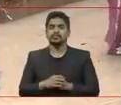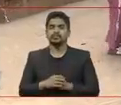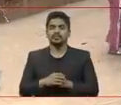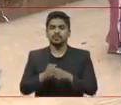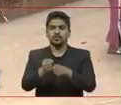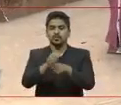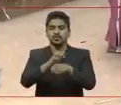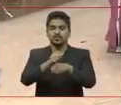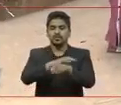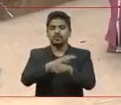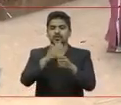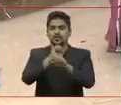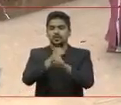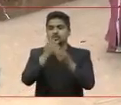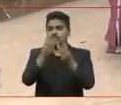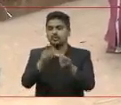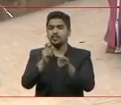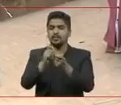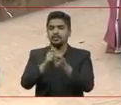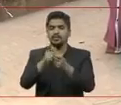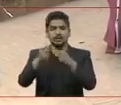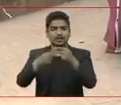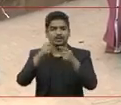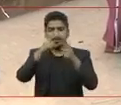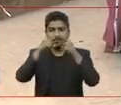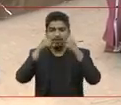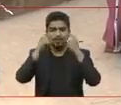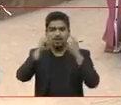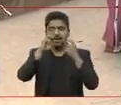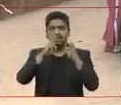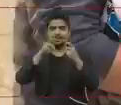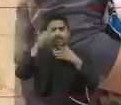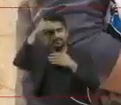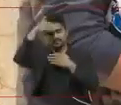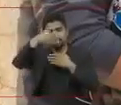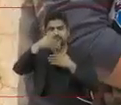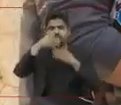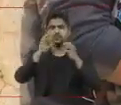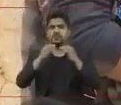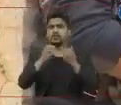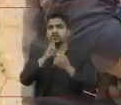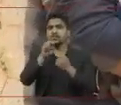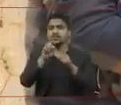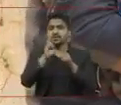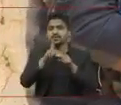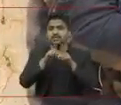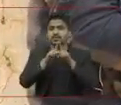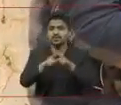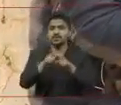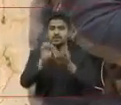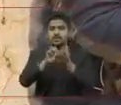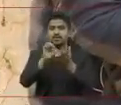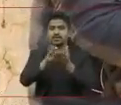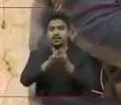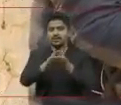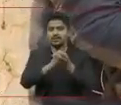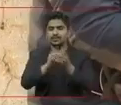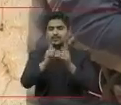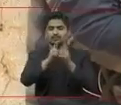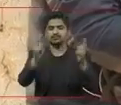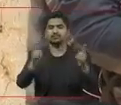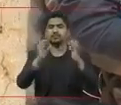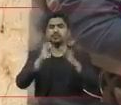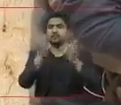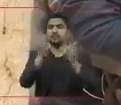कोरोना सङ्क्रमणको जोखिम कम गर्न नियमित रूपमा मास्क र फेस सिल्ड लगाउनु पर्छ। यो सँगै पटक पटक हात धुने र भौतिक दूरी कायम गर्न